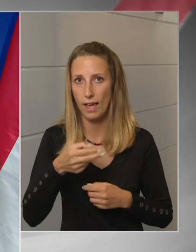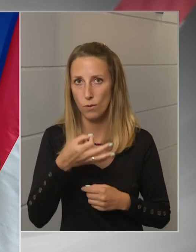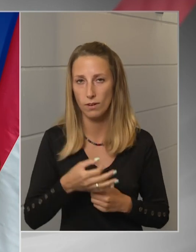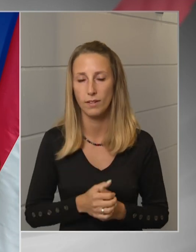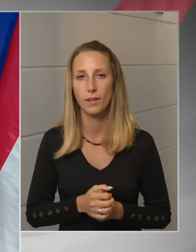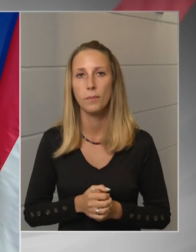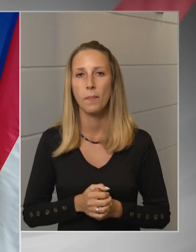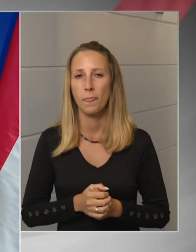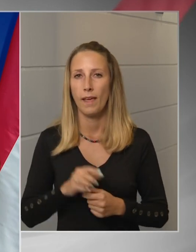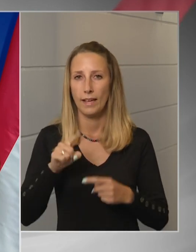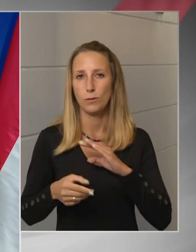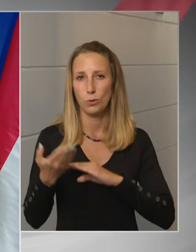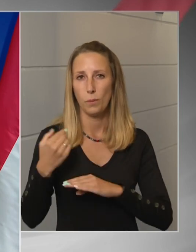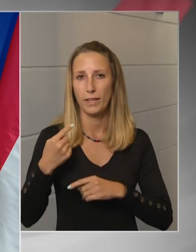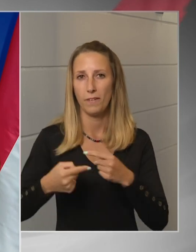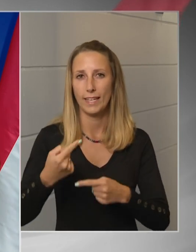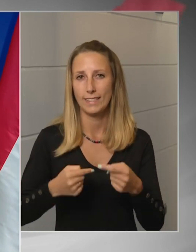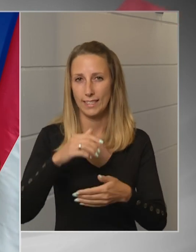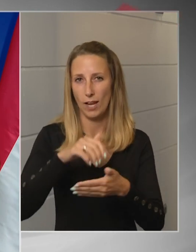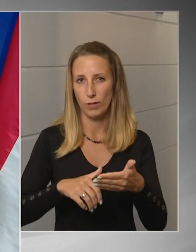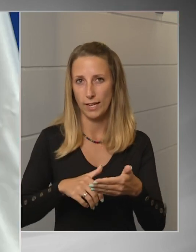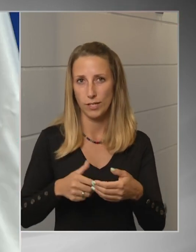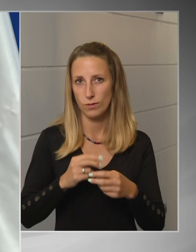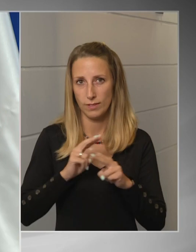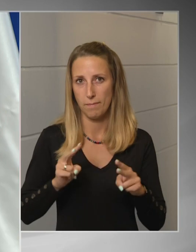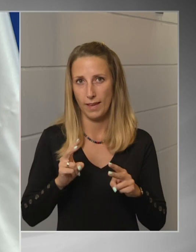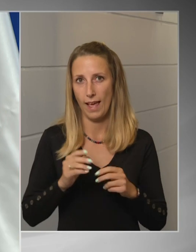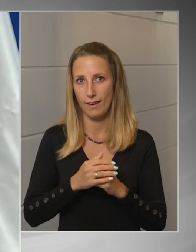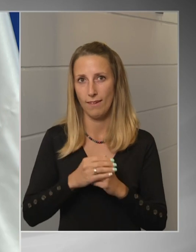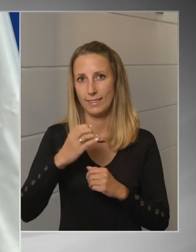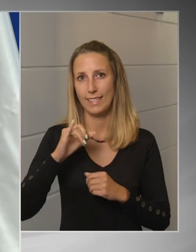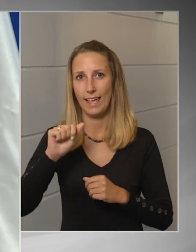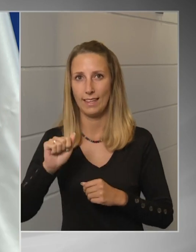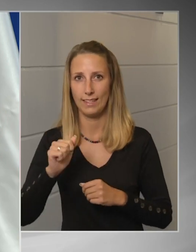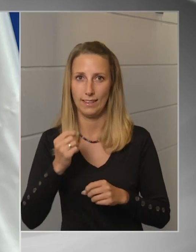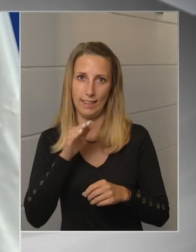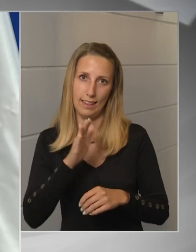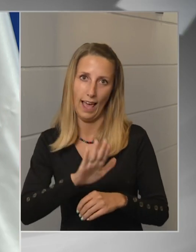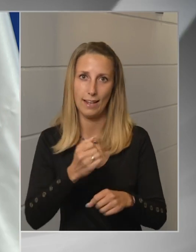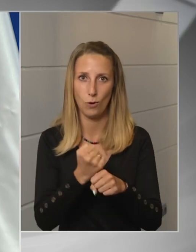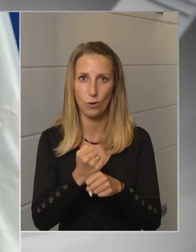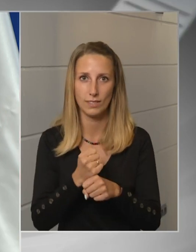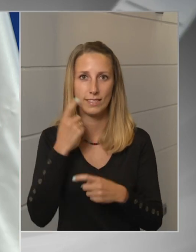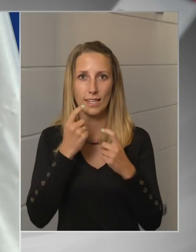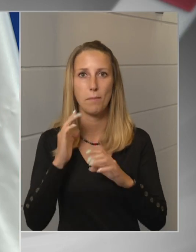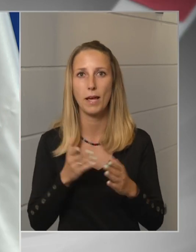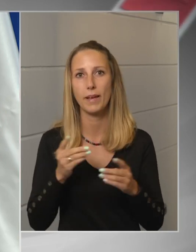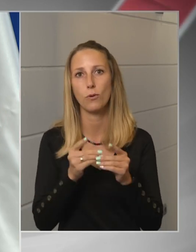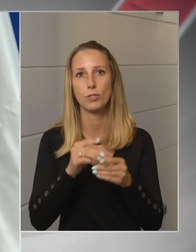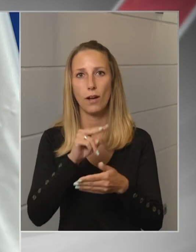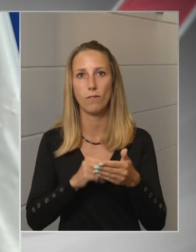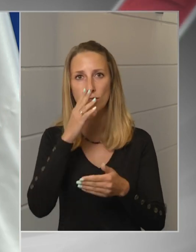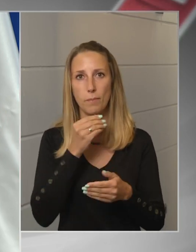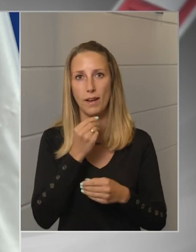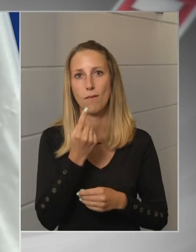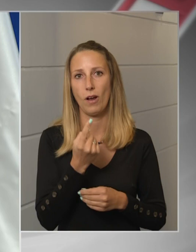ez utóbbi következtés levonásához nem kellett korábban a CIA-nál dolgozni, szerintem bármelyik újságolvasó ember